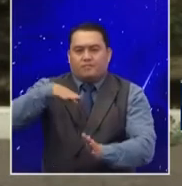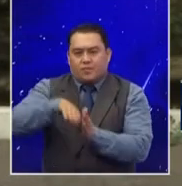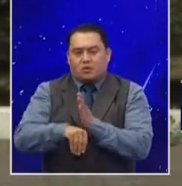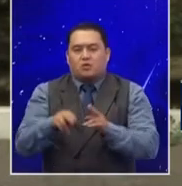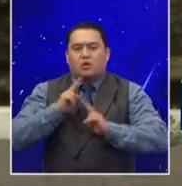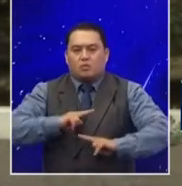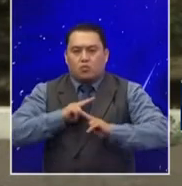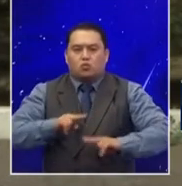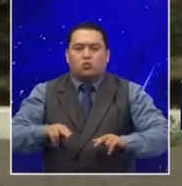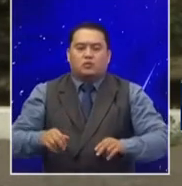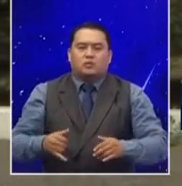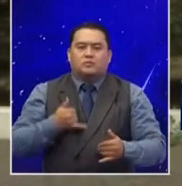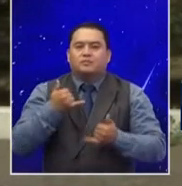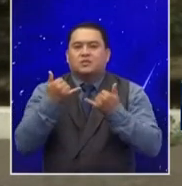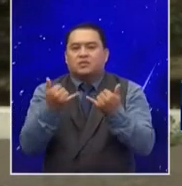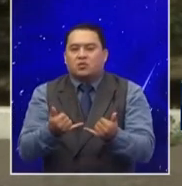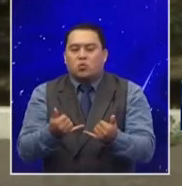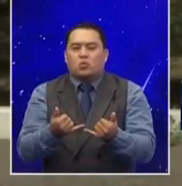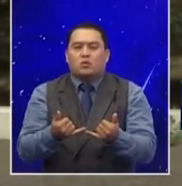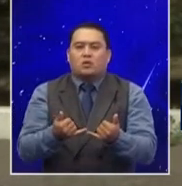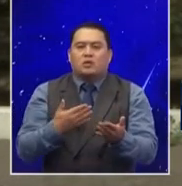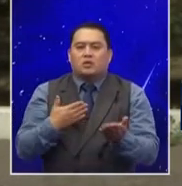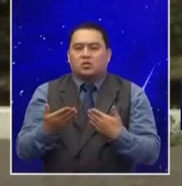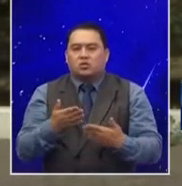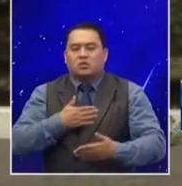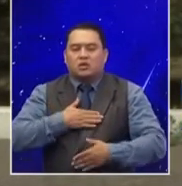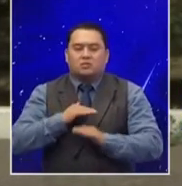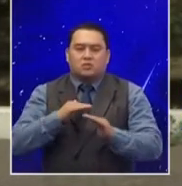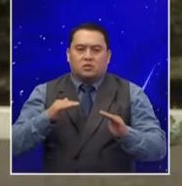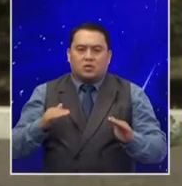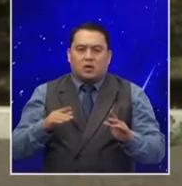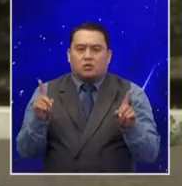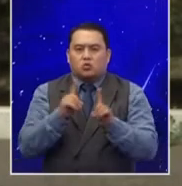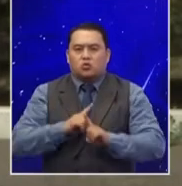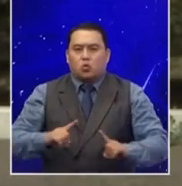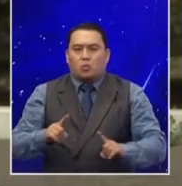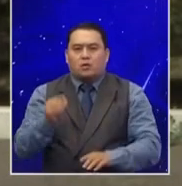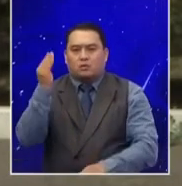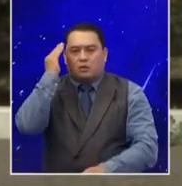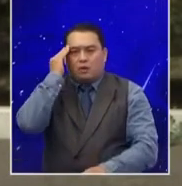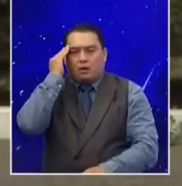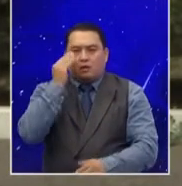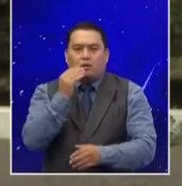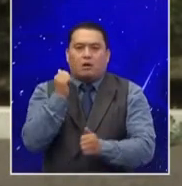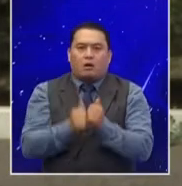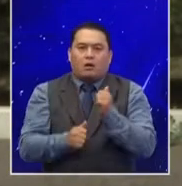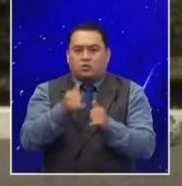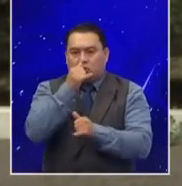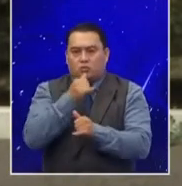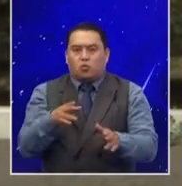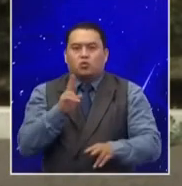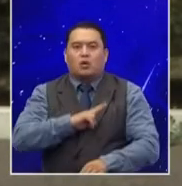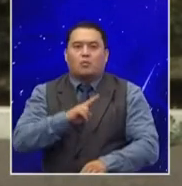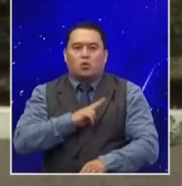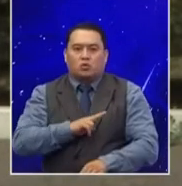работает. Потому что отношение коллектива к нашим детям – это особый дар. Не каждый сможет работать.